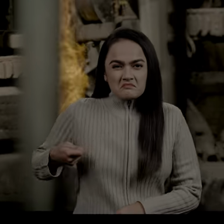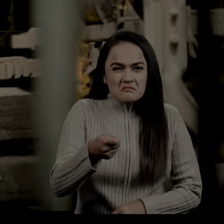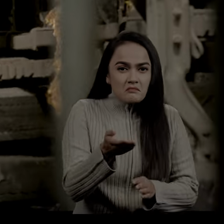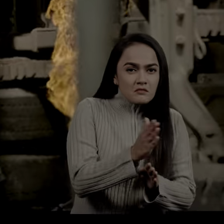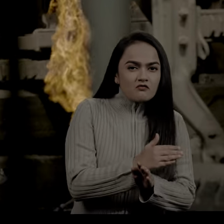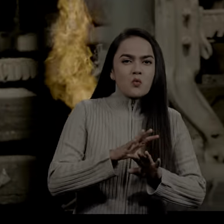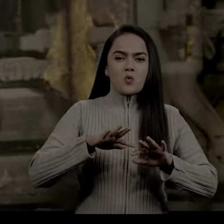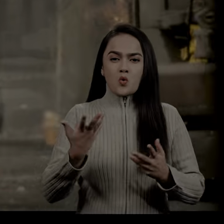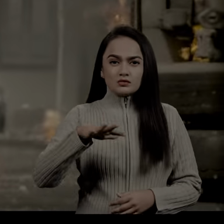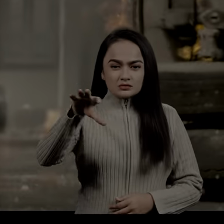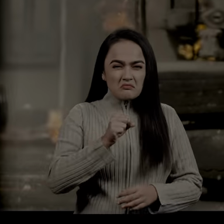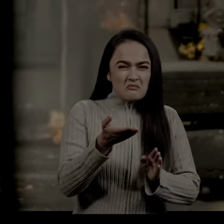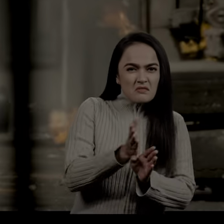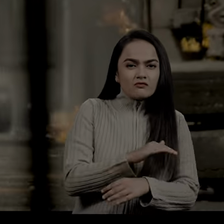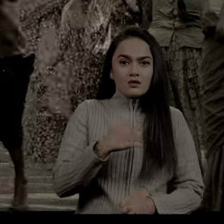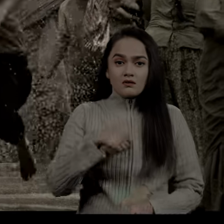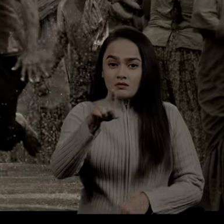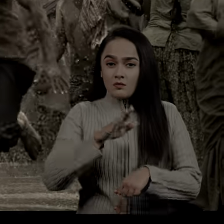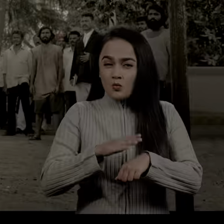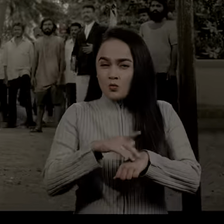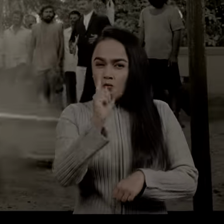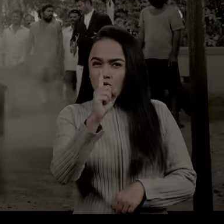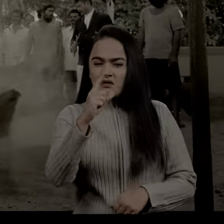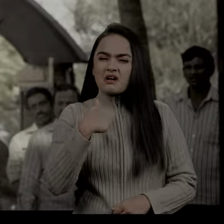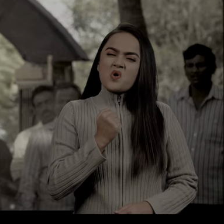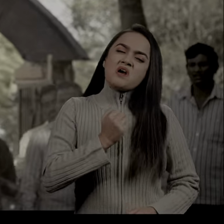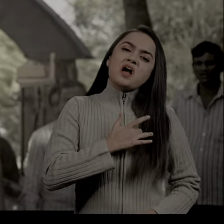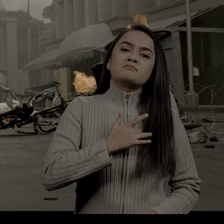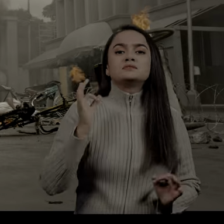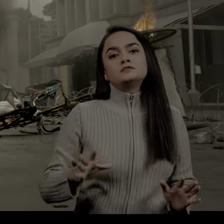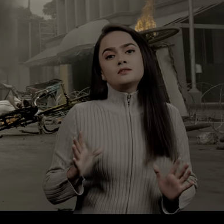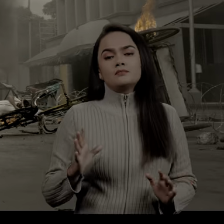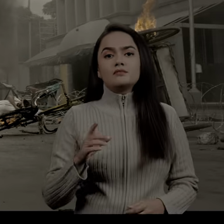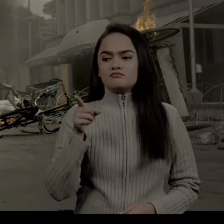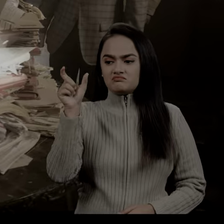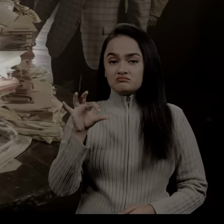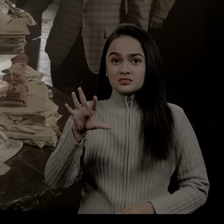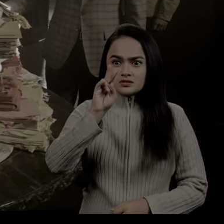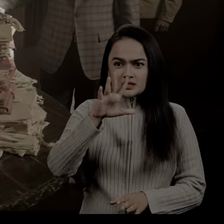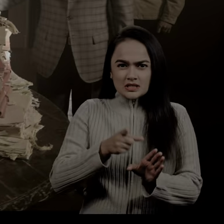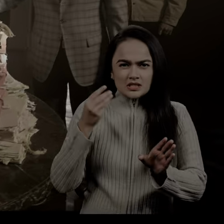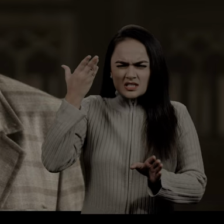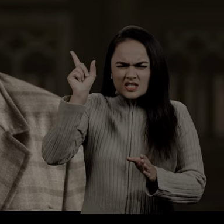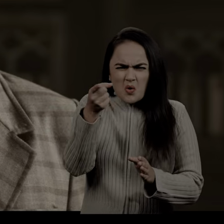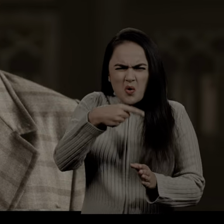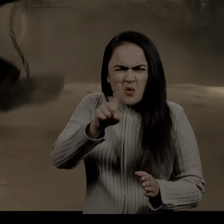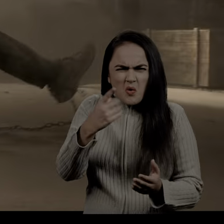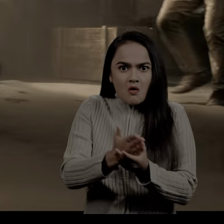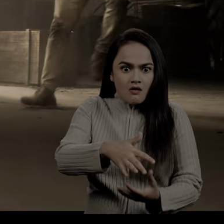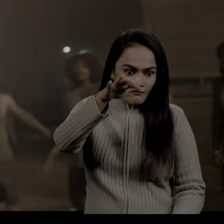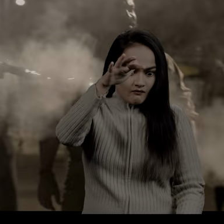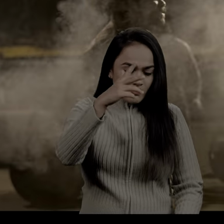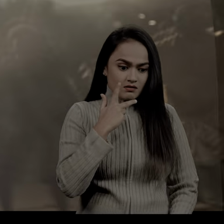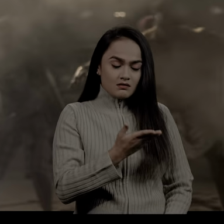मारे से पहले लूटे से पहले वालनिंग वा देना सौख है 25 सालों में इतना सारा क्राइम लिटरेचर